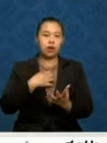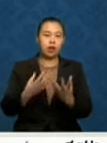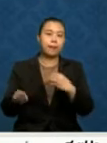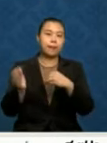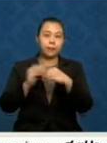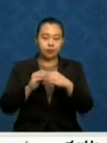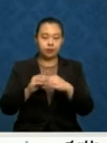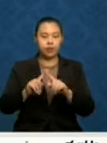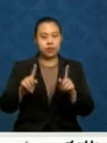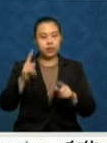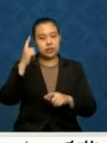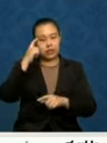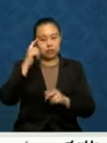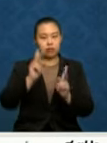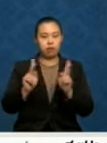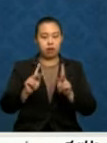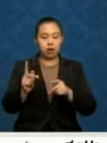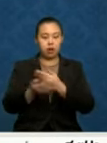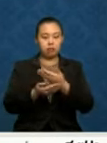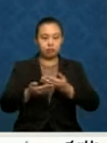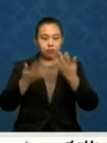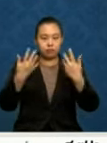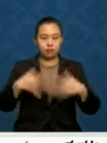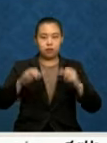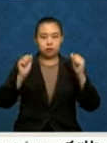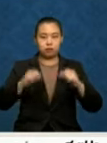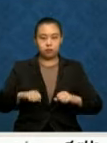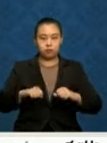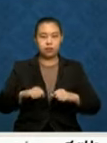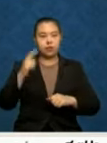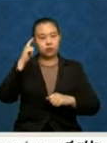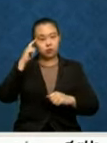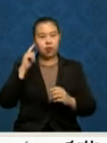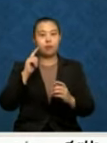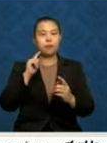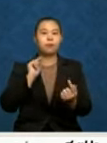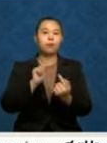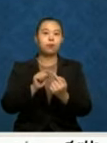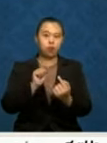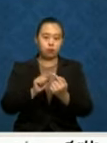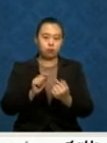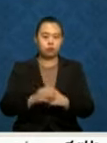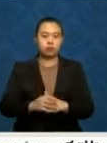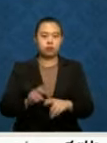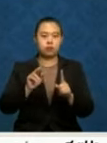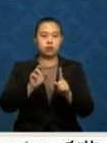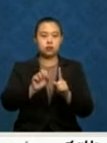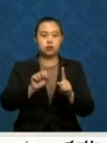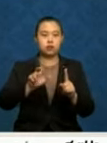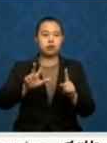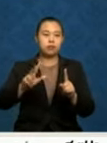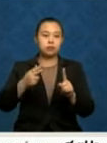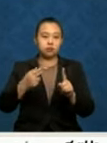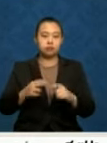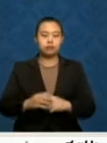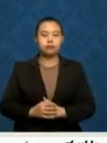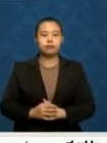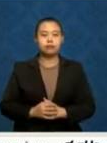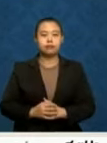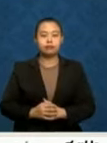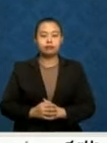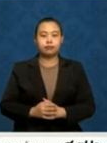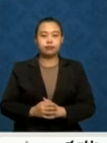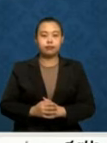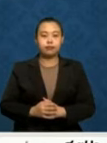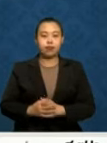นวนนี้เป็นจำนวนที่เหมาะสมนะครับในส่วนข้อคำถามนะครับข้อคำถามของท่านที่